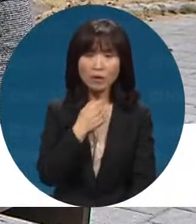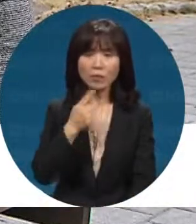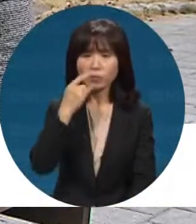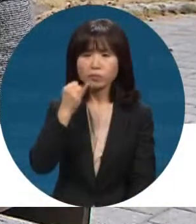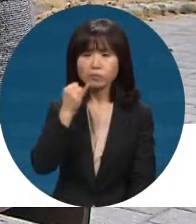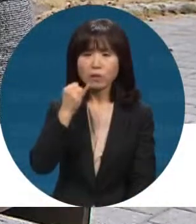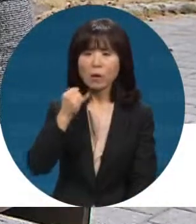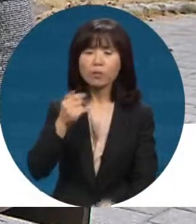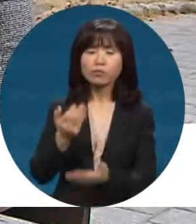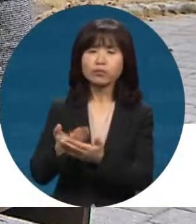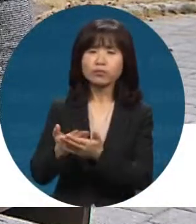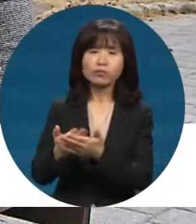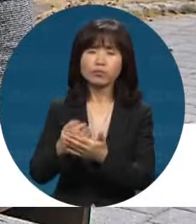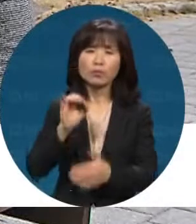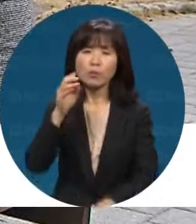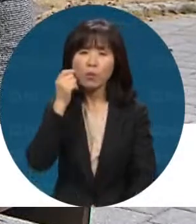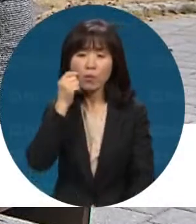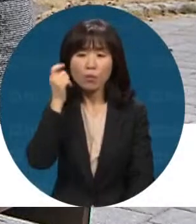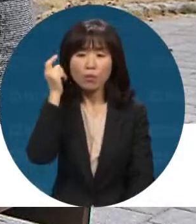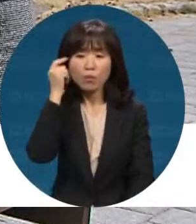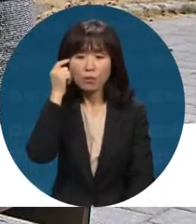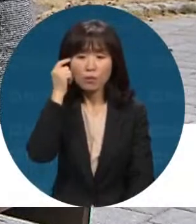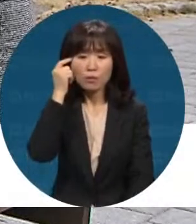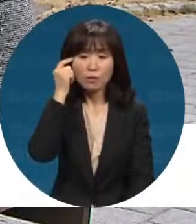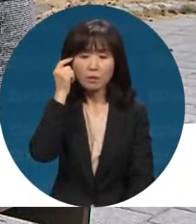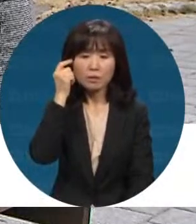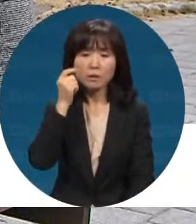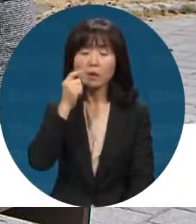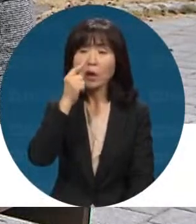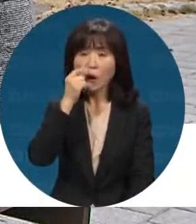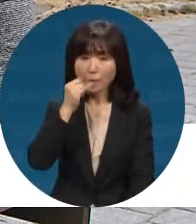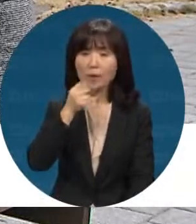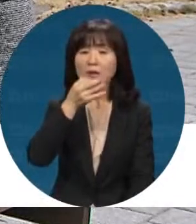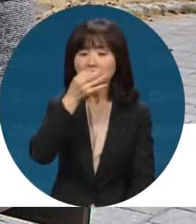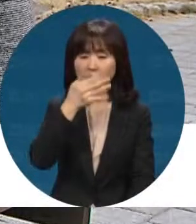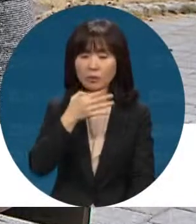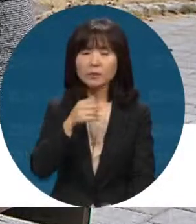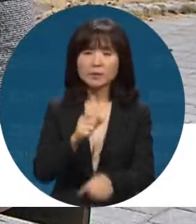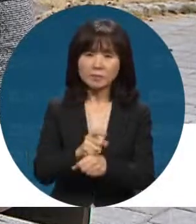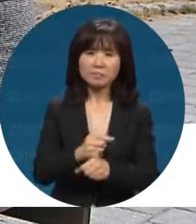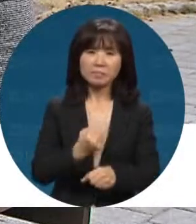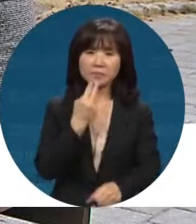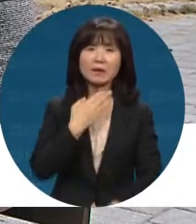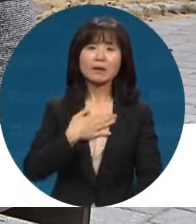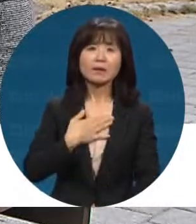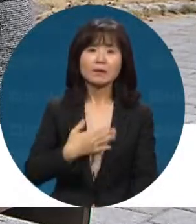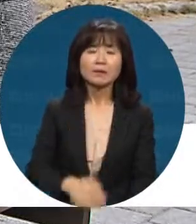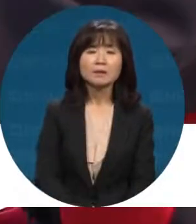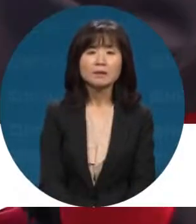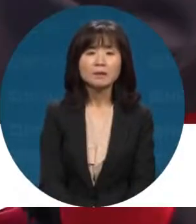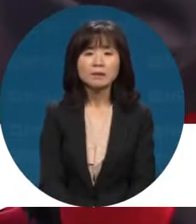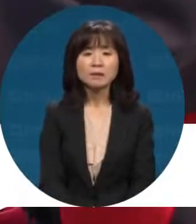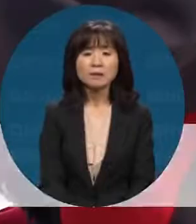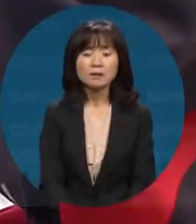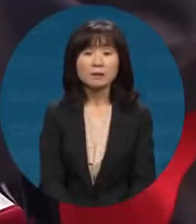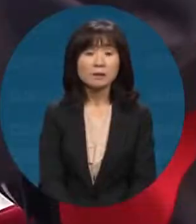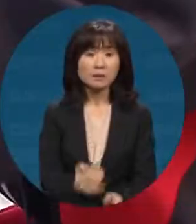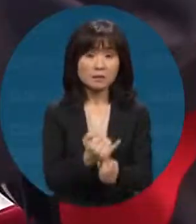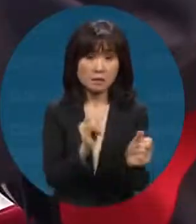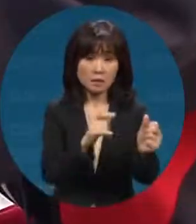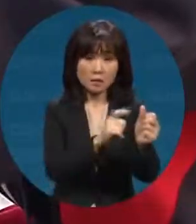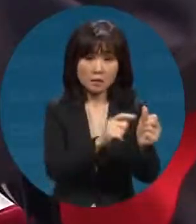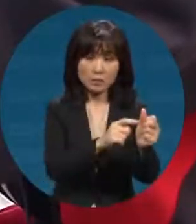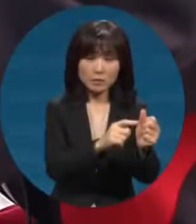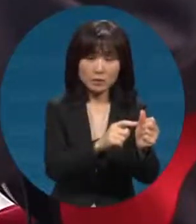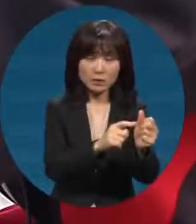많이 요구를 안 해요 왜냐하면 전 엄마가 힘들다는 것은 이미 알고 있었고 전남편이